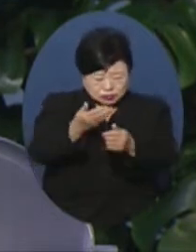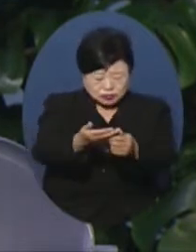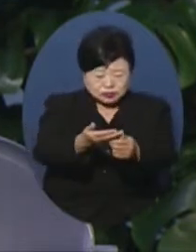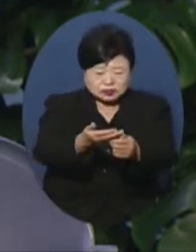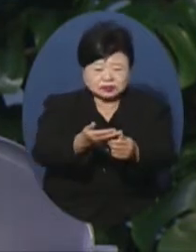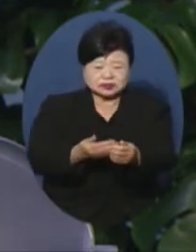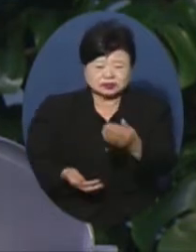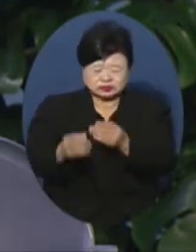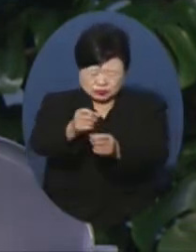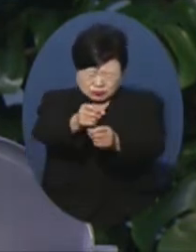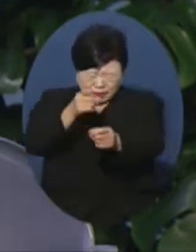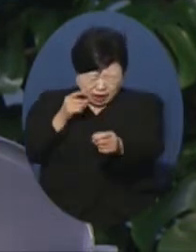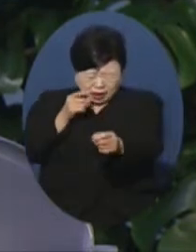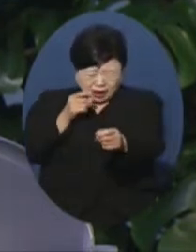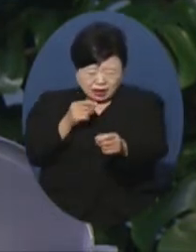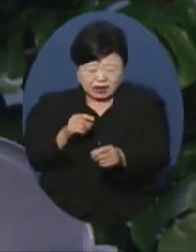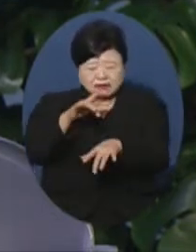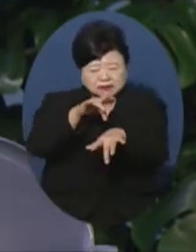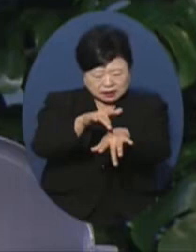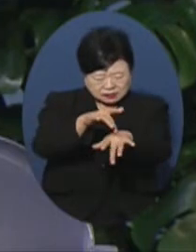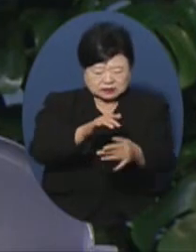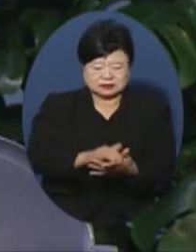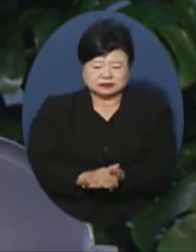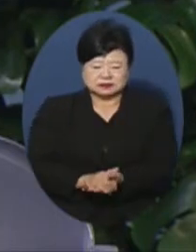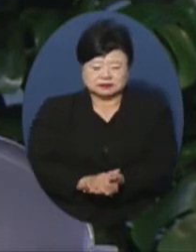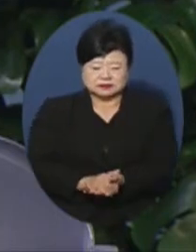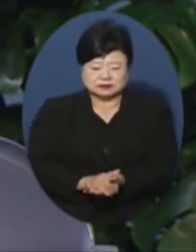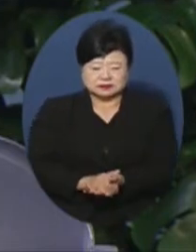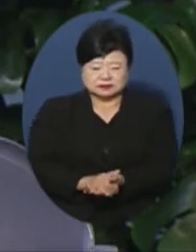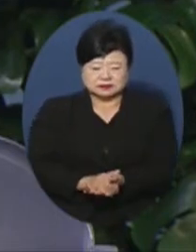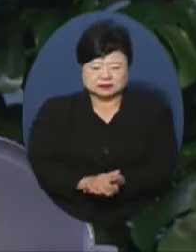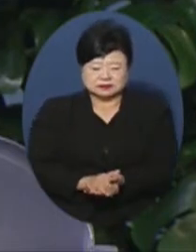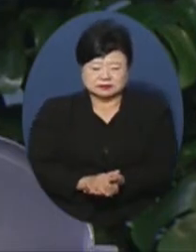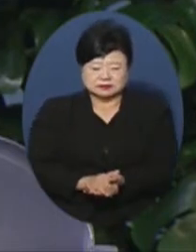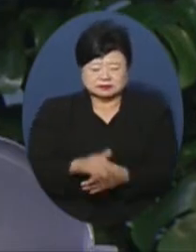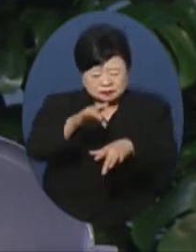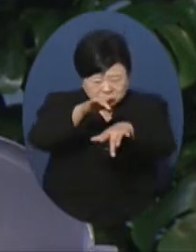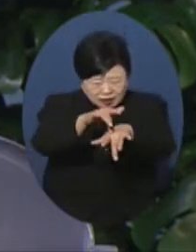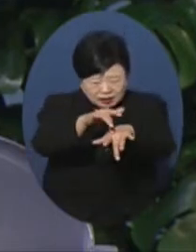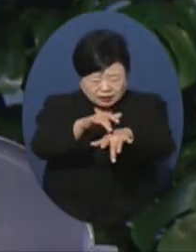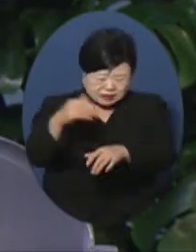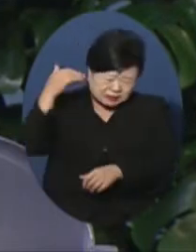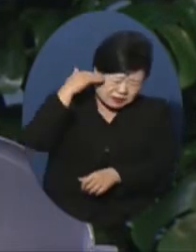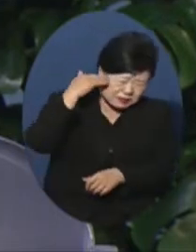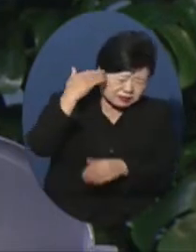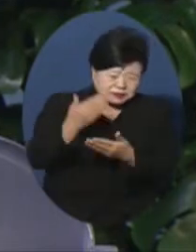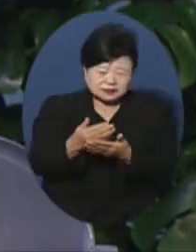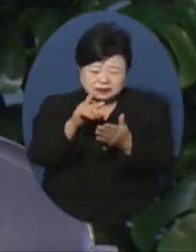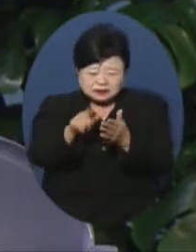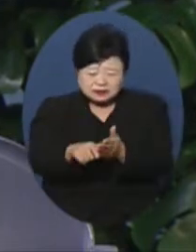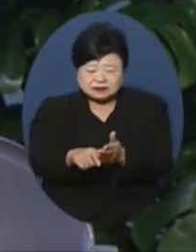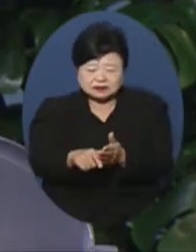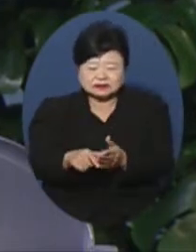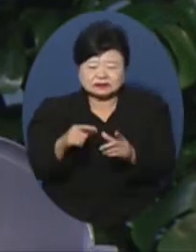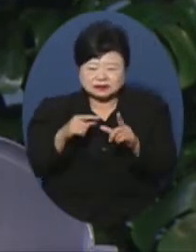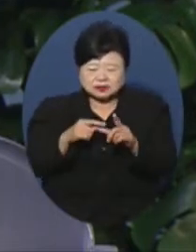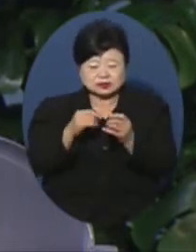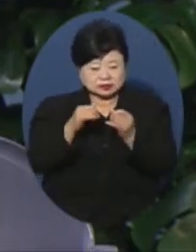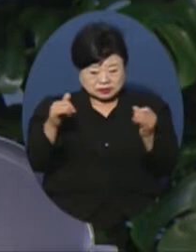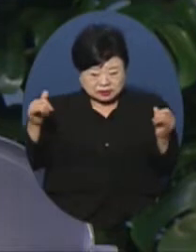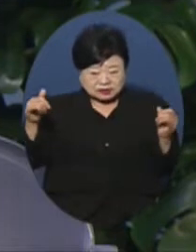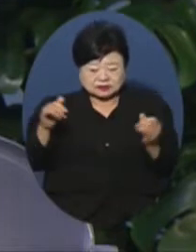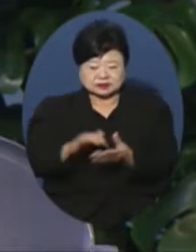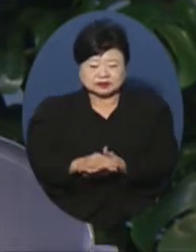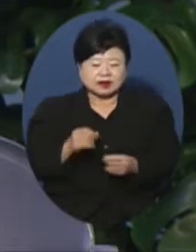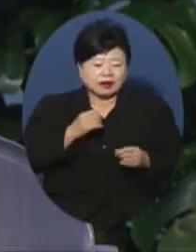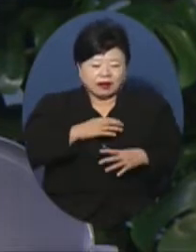절망이라는 불화살을 쏘아대고 있는 것입니다. 마귀의 공격을 받을 때 대다수의